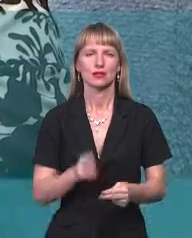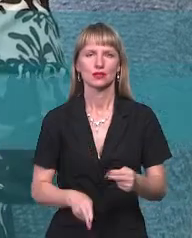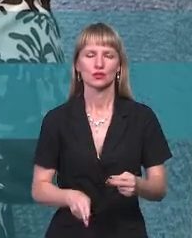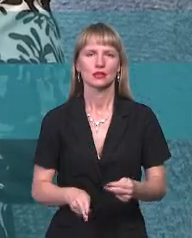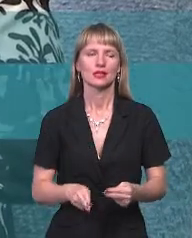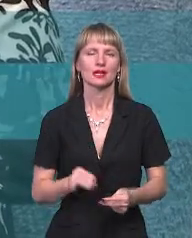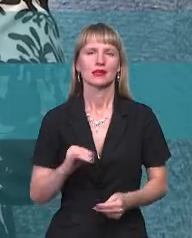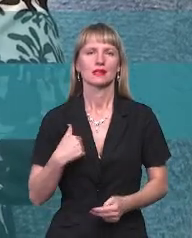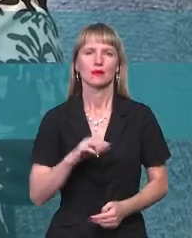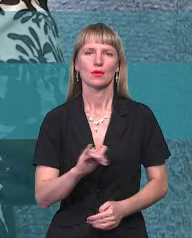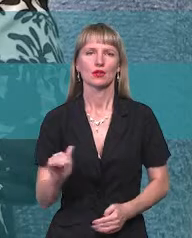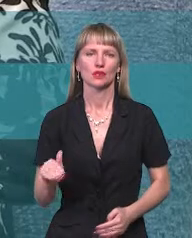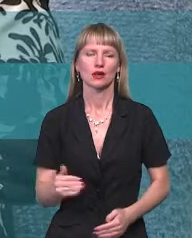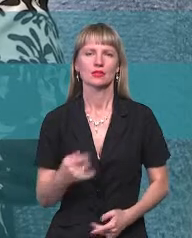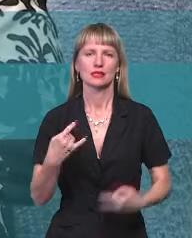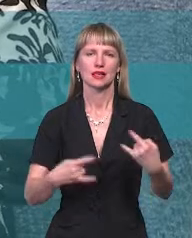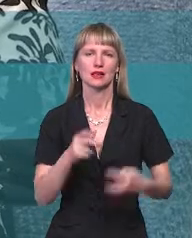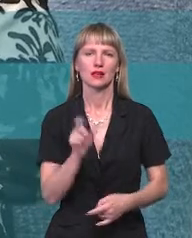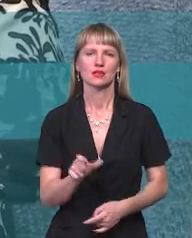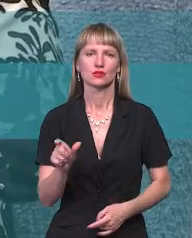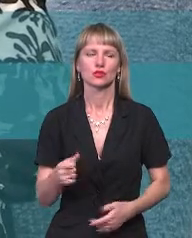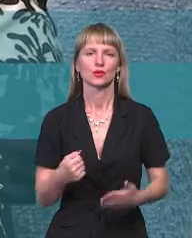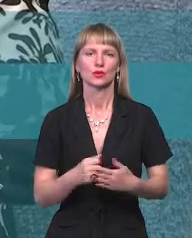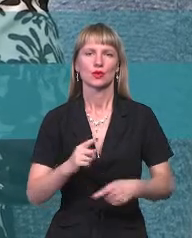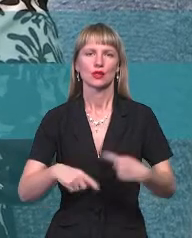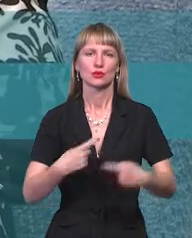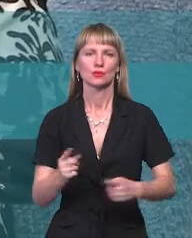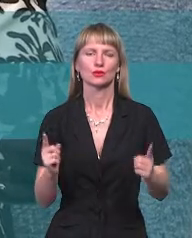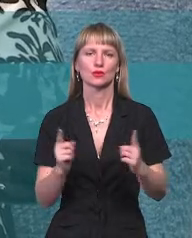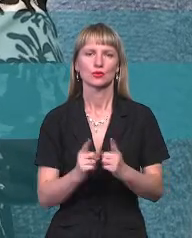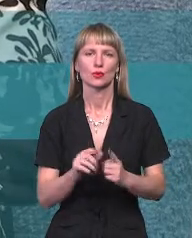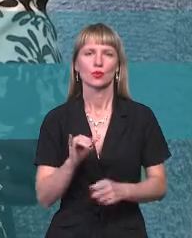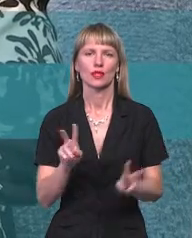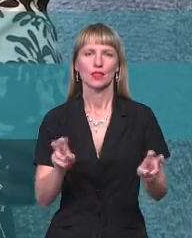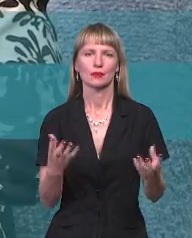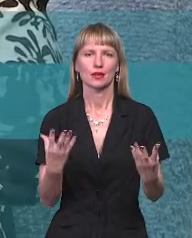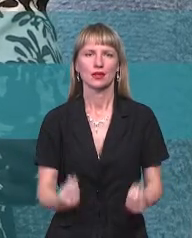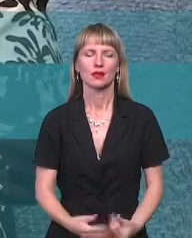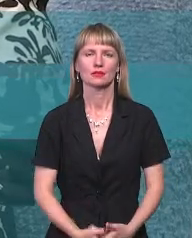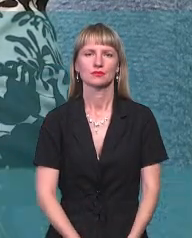Я прощаюсь з телеглядачами. До наступних зустрічей у темі дня.